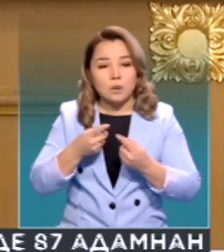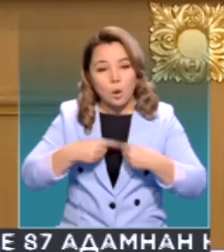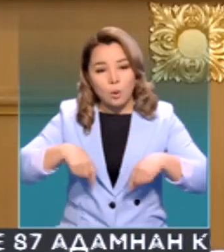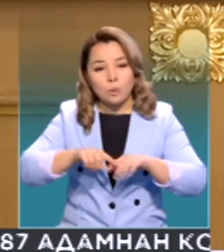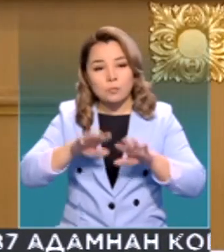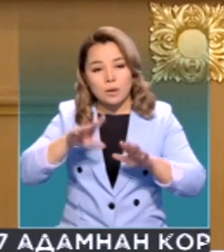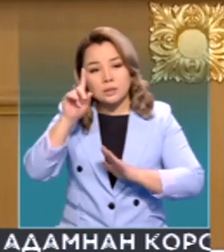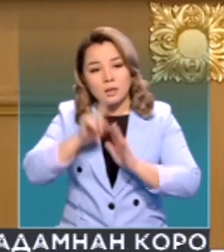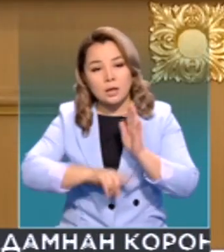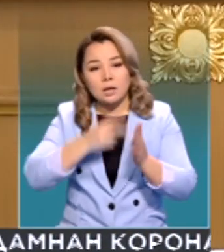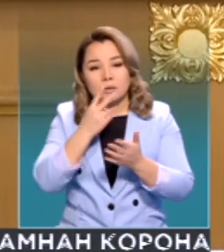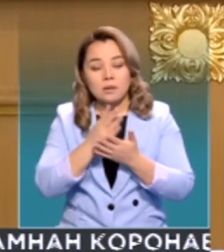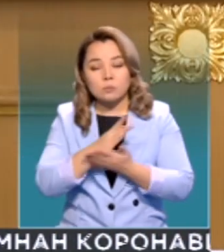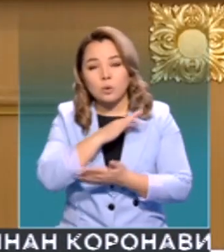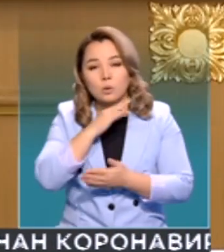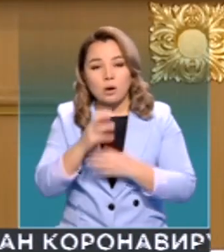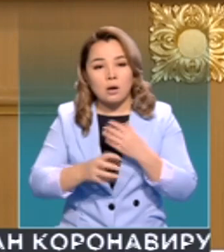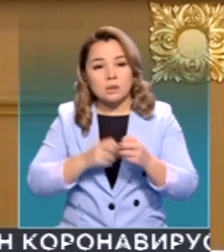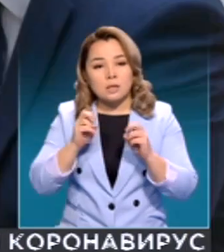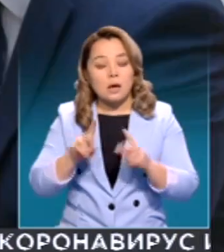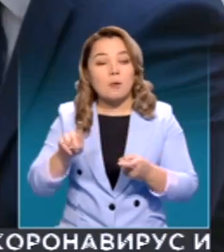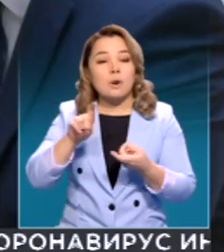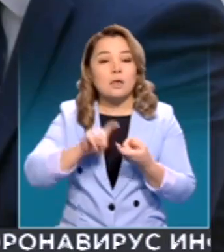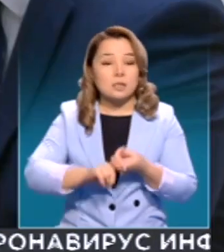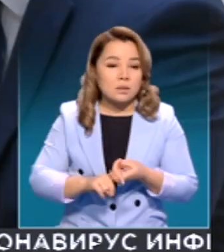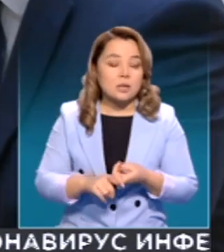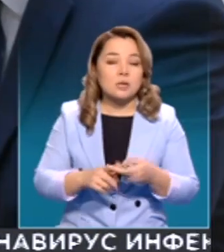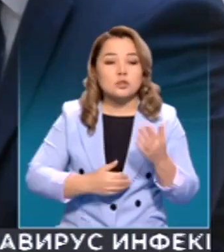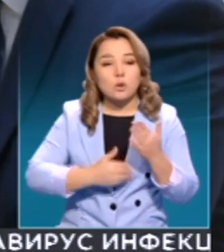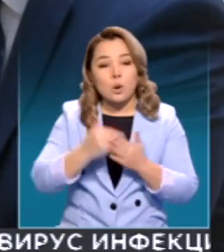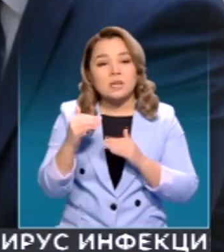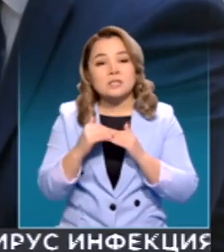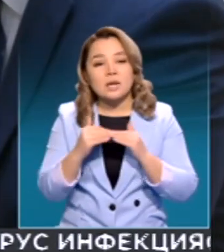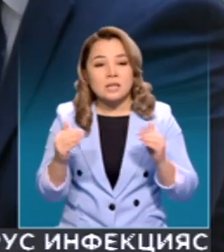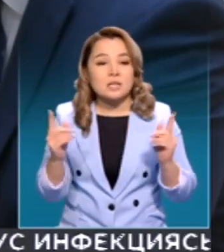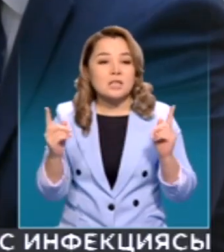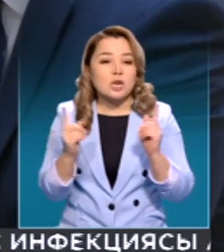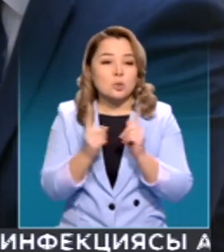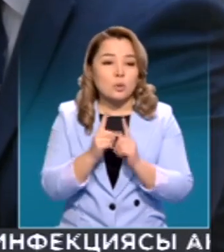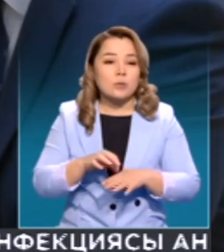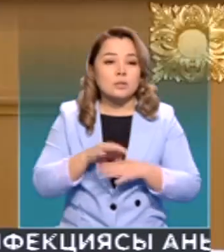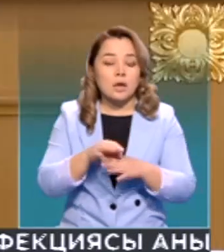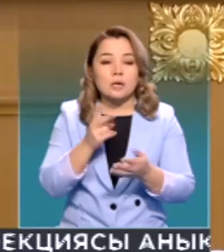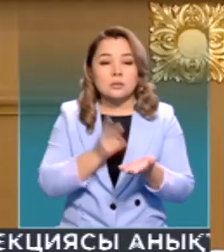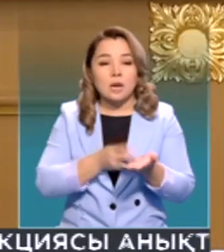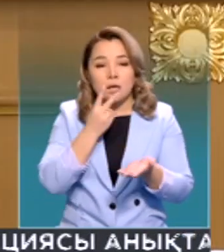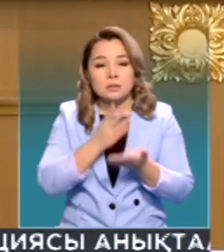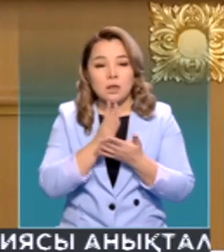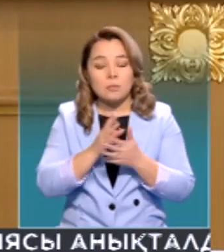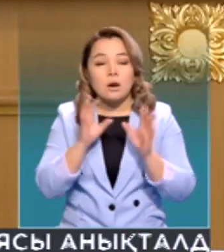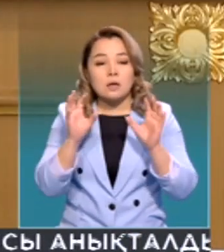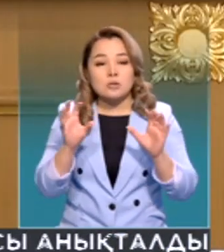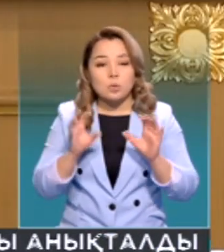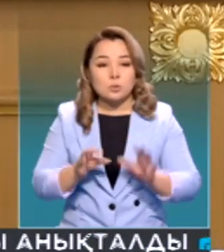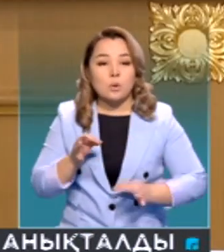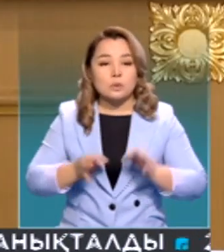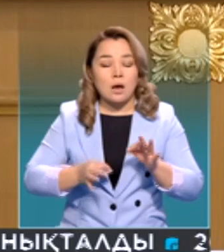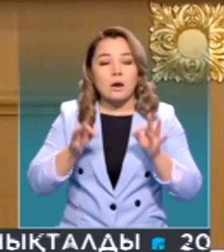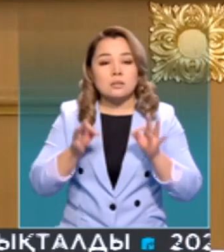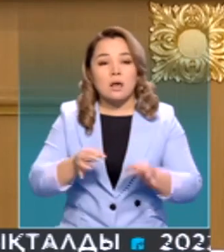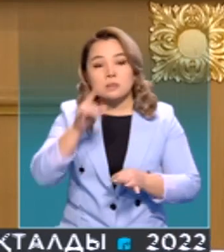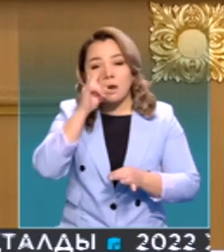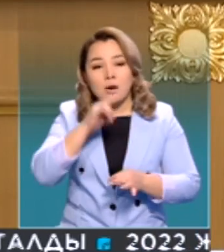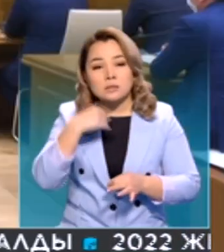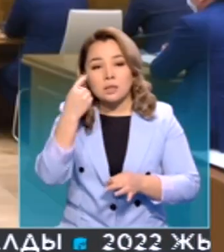ашық мойындады. Оған көптеген халықаралық байланыс пен ең жоғары деңгейдегі кездесулер дәлел. Конституциялық сот әділетті Қазақстанның